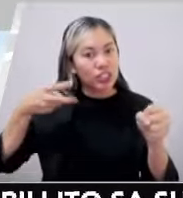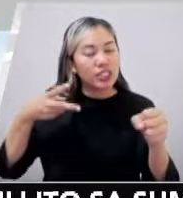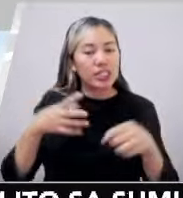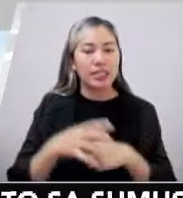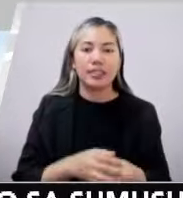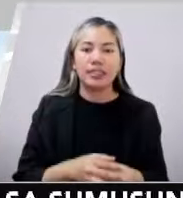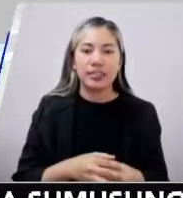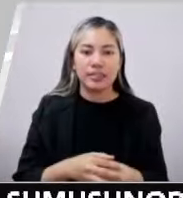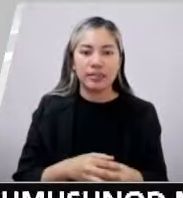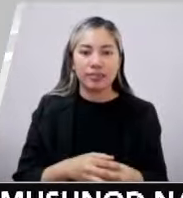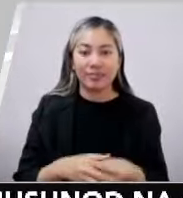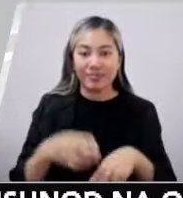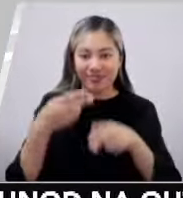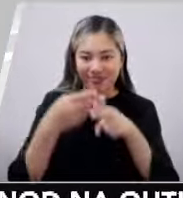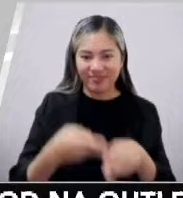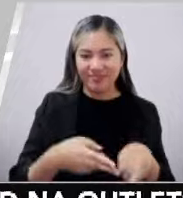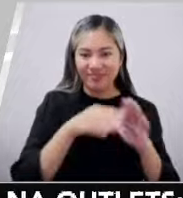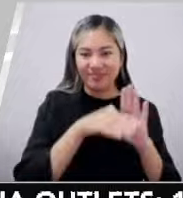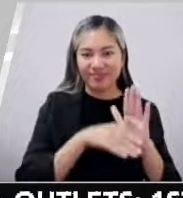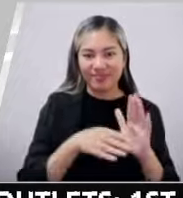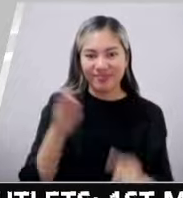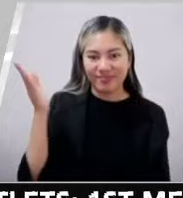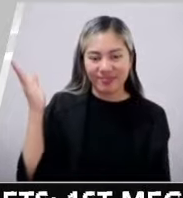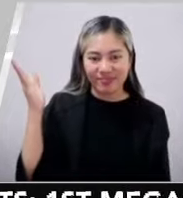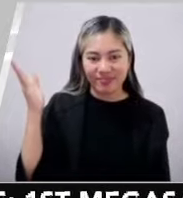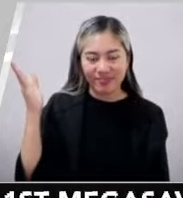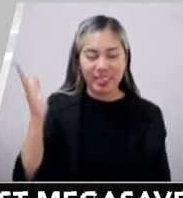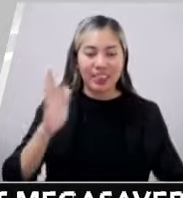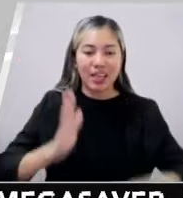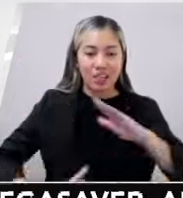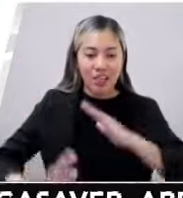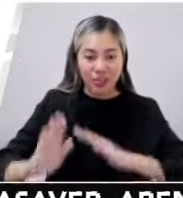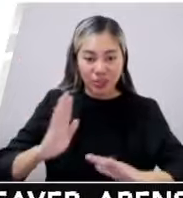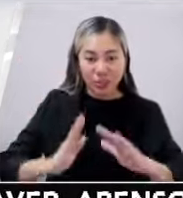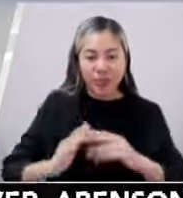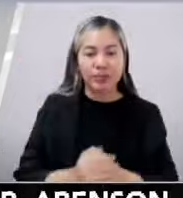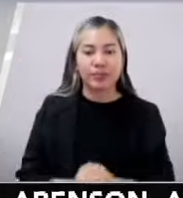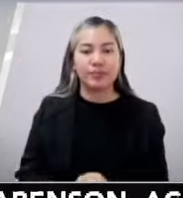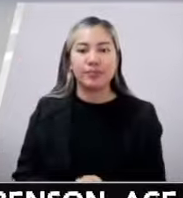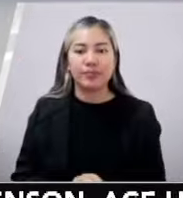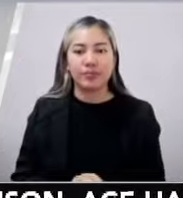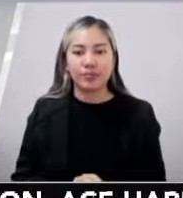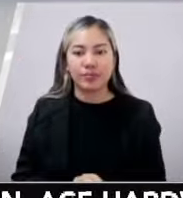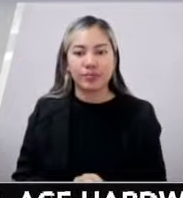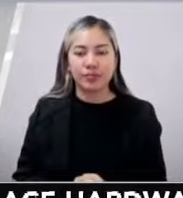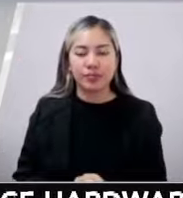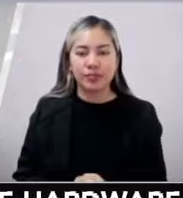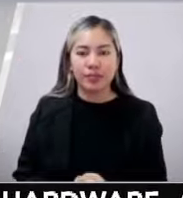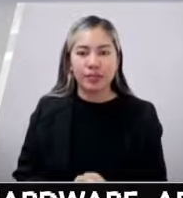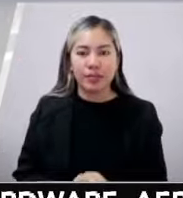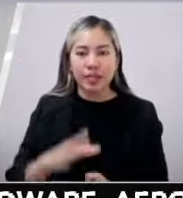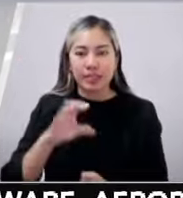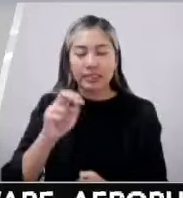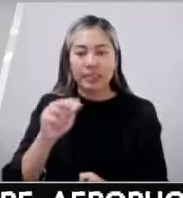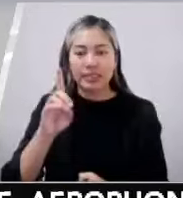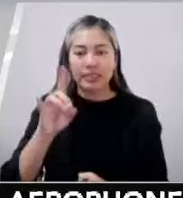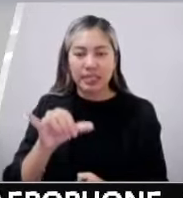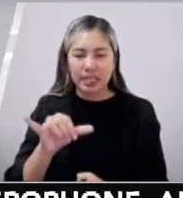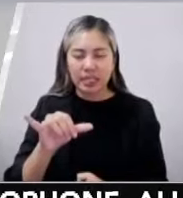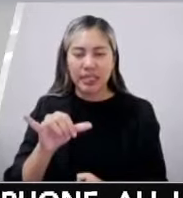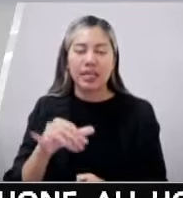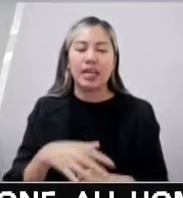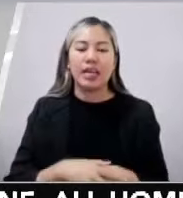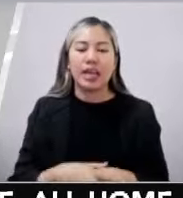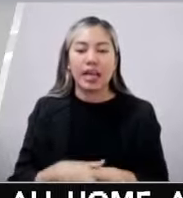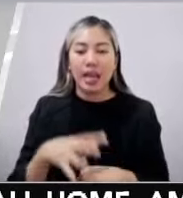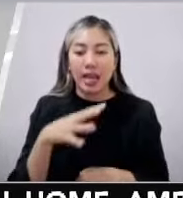Elaine Keanu Ganapin sa taekwondo, Cindy Asosano sa javelin throw at Gerald Mangliwan sa